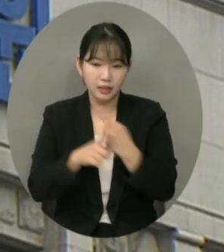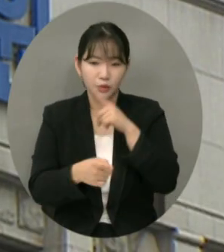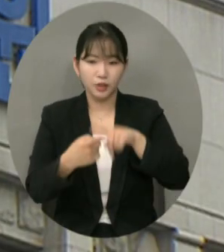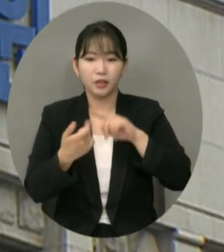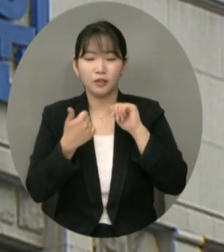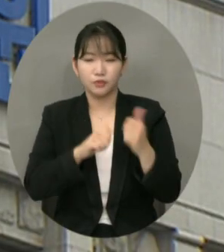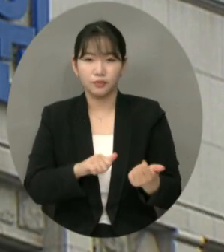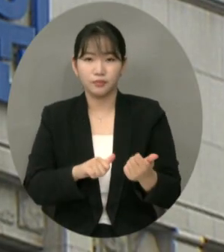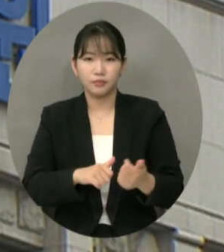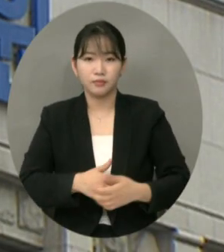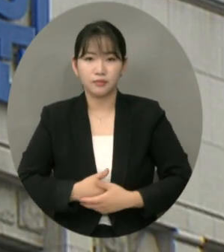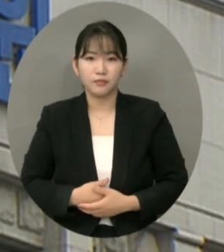숨졌습니다